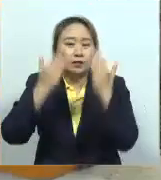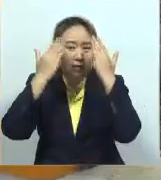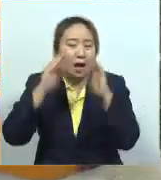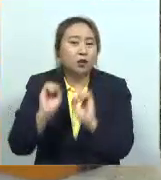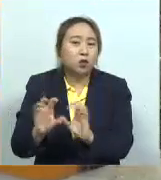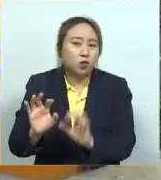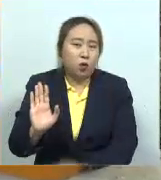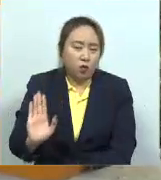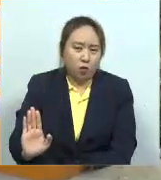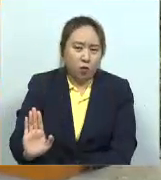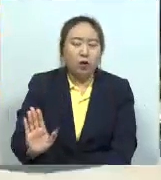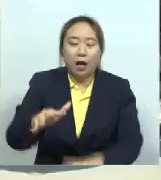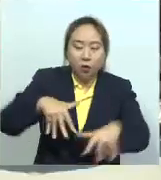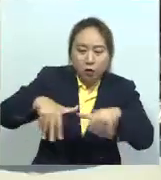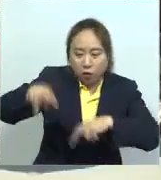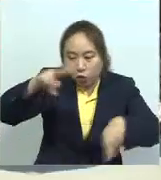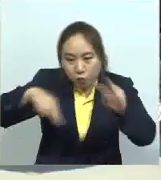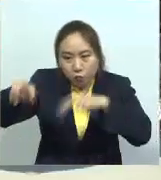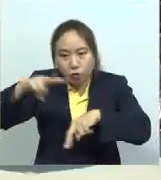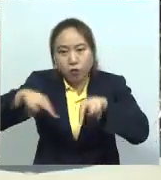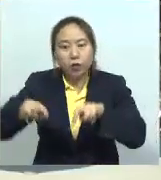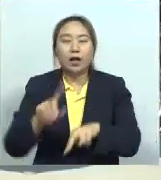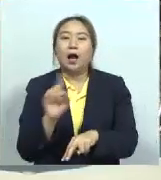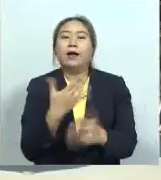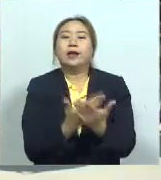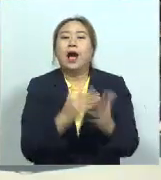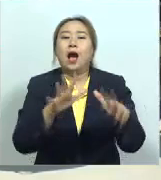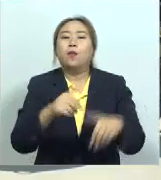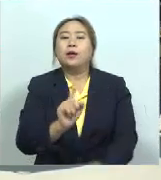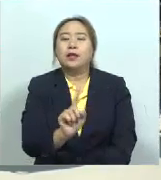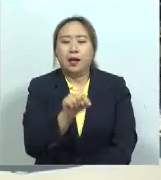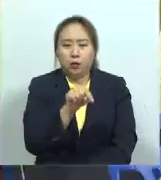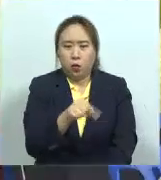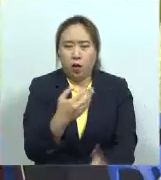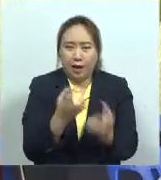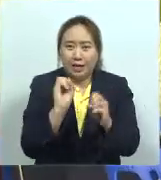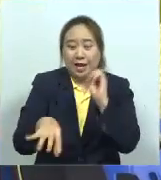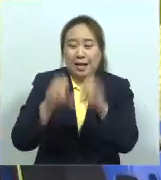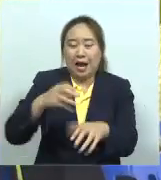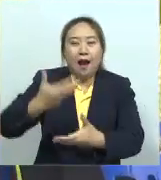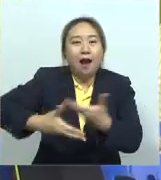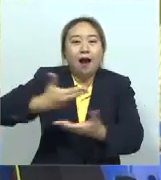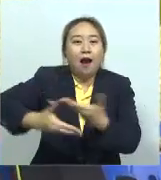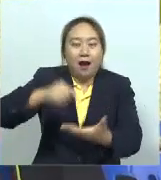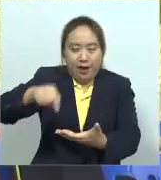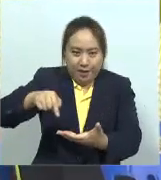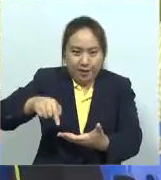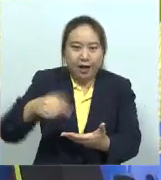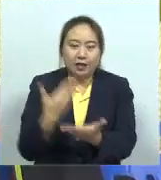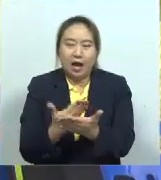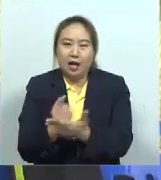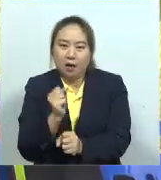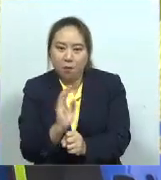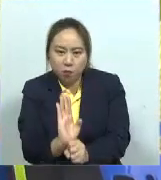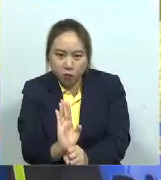และการดูแลชุมชนด้านต่างๆเกิดจากการนำรายได้ในการจำหน่ายขยะรีไซเคิลและทุนทรัพย์ที่ได้จากการบริจาคและสมทบ